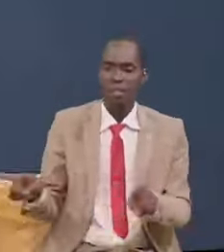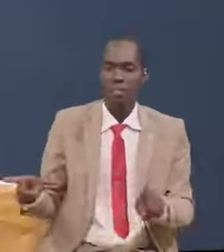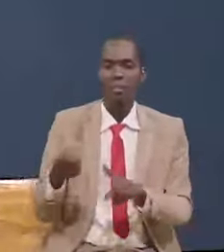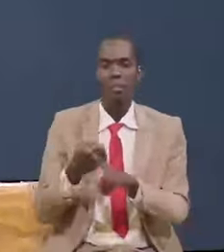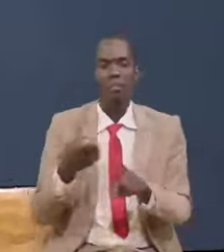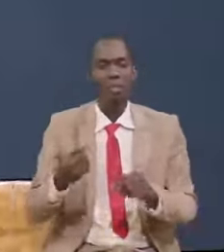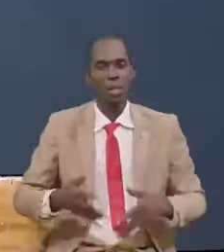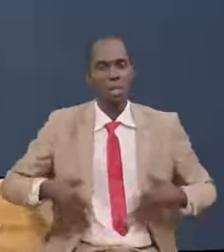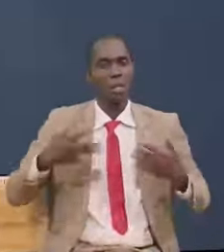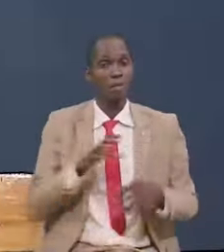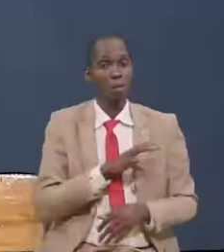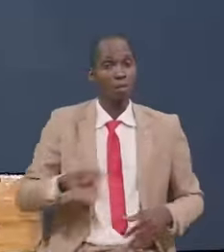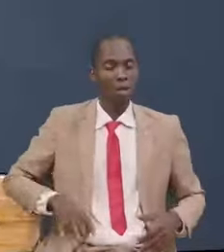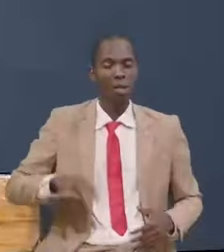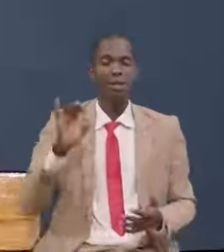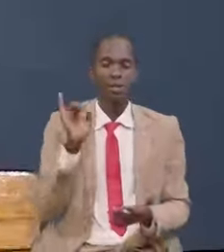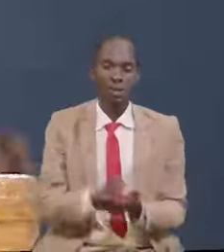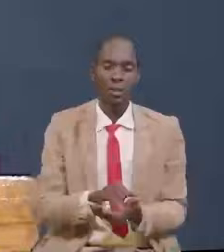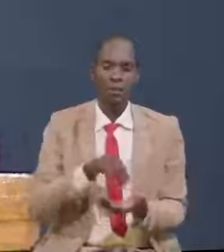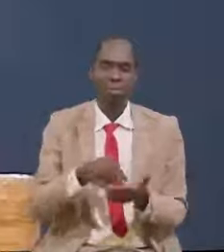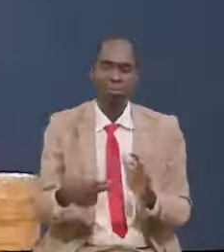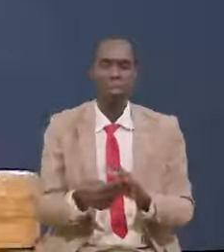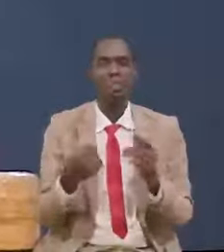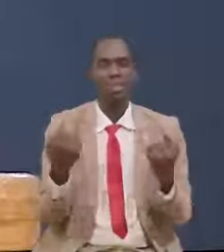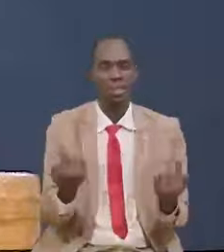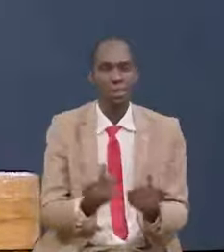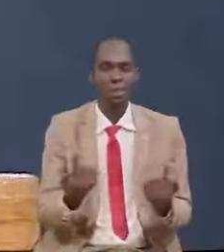Tout ce qui est différent de la vie de Christ est un péché.